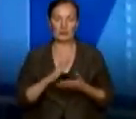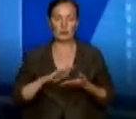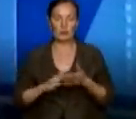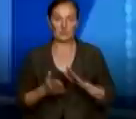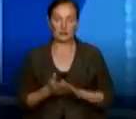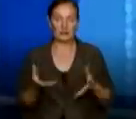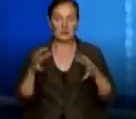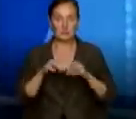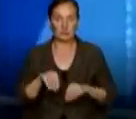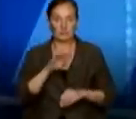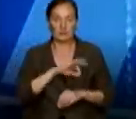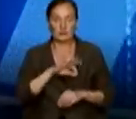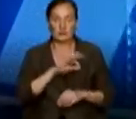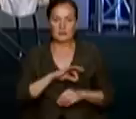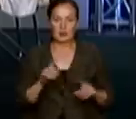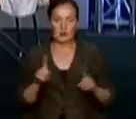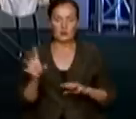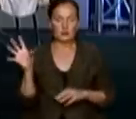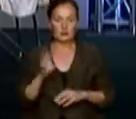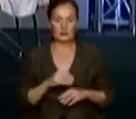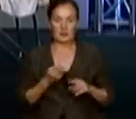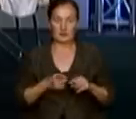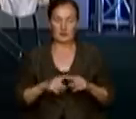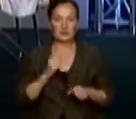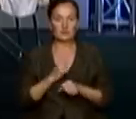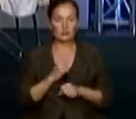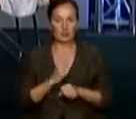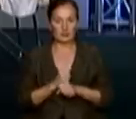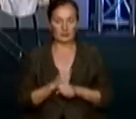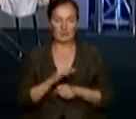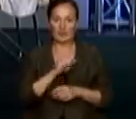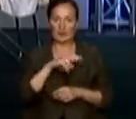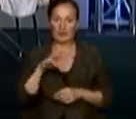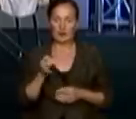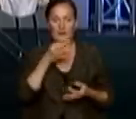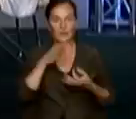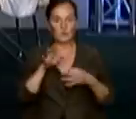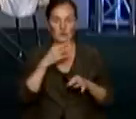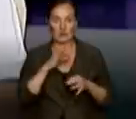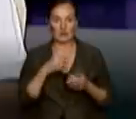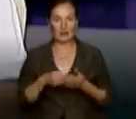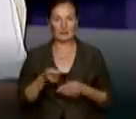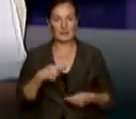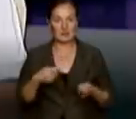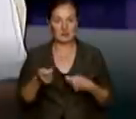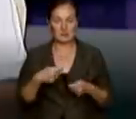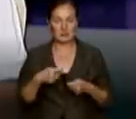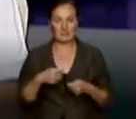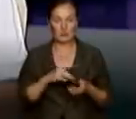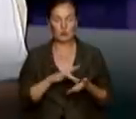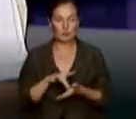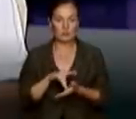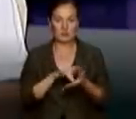спільного використання, щоб, наприклад, це все зробити. Але будь-який бізнес, той самий туристичний, він трошки, би